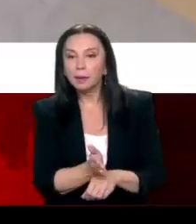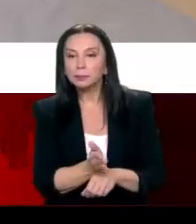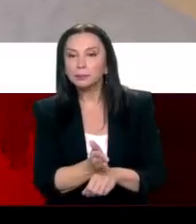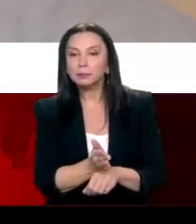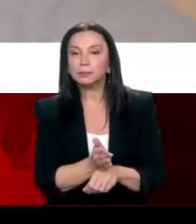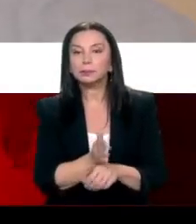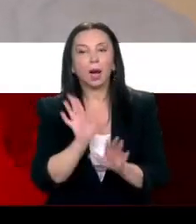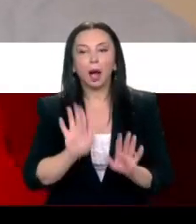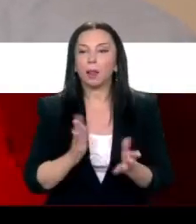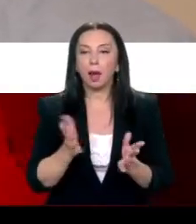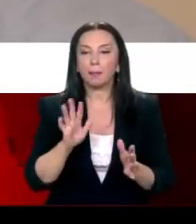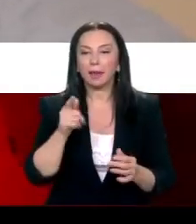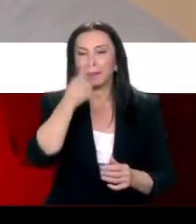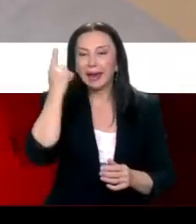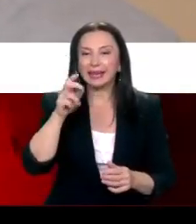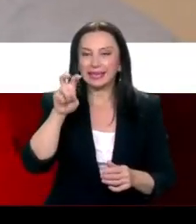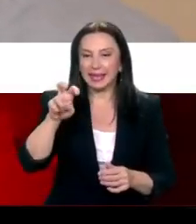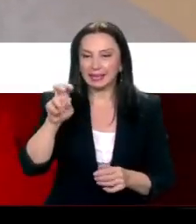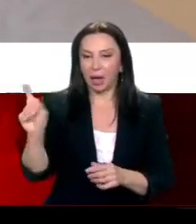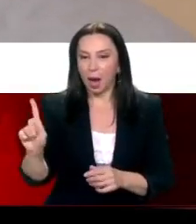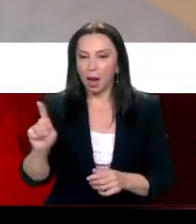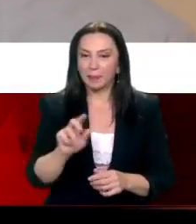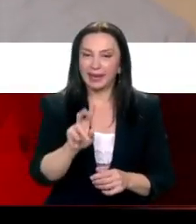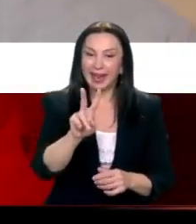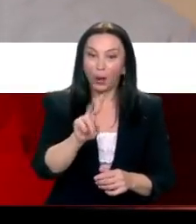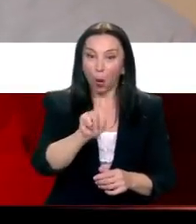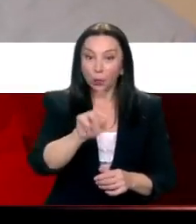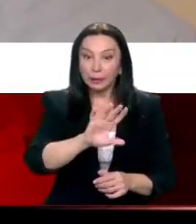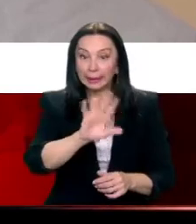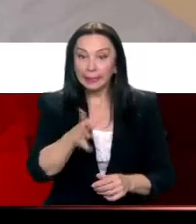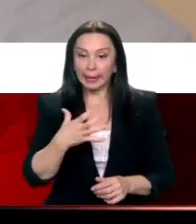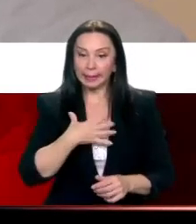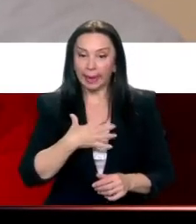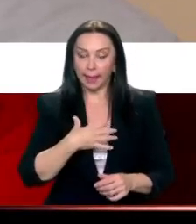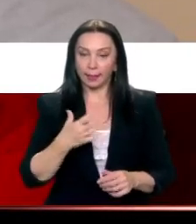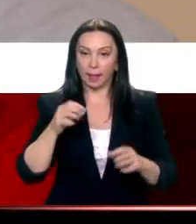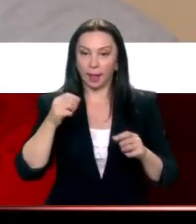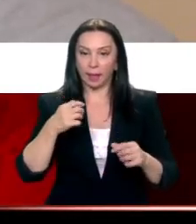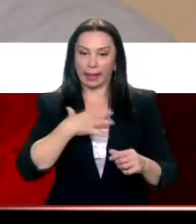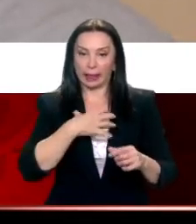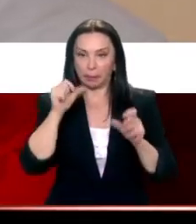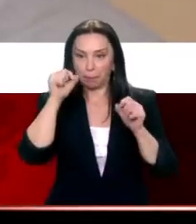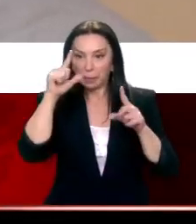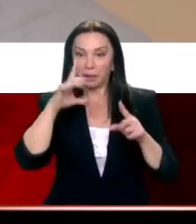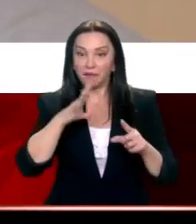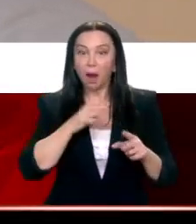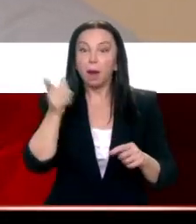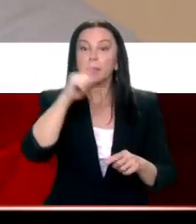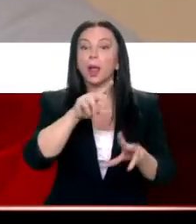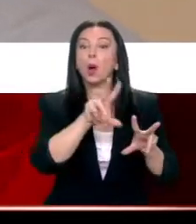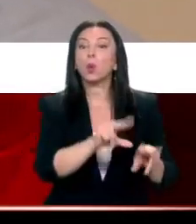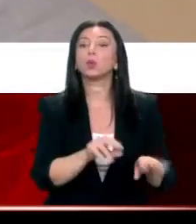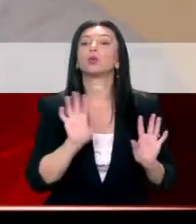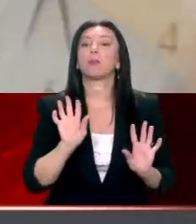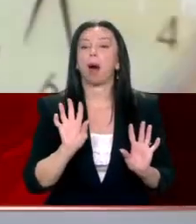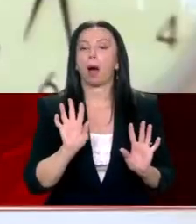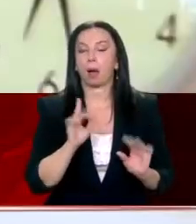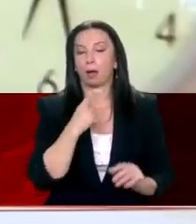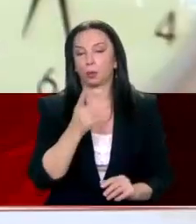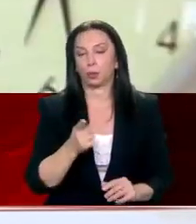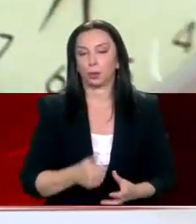8 alarm kurdunuz. 7.10'da uyandınız. Artık uyumayın diyoruz. Çünkü eğer kendinize uyanmışsanız uykunun siklusu tamamlanmıştır.